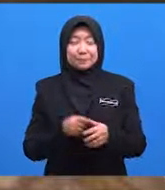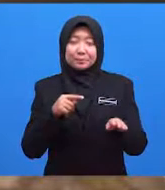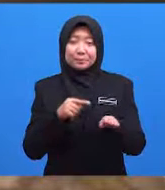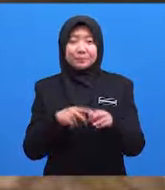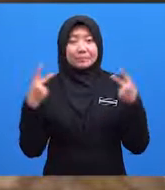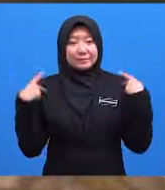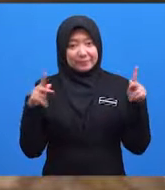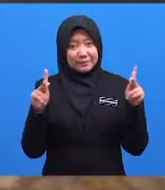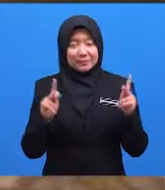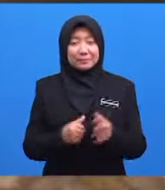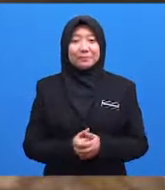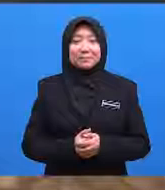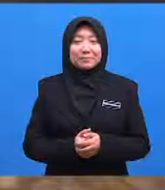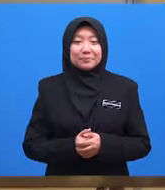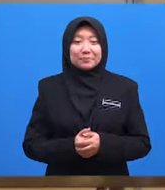di pasaran.